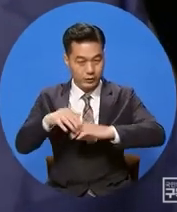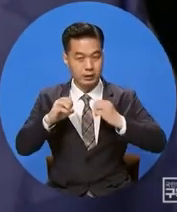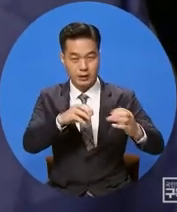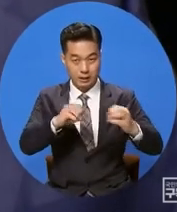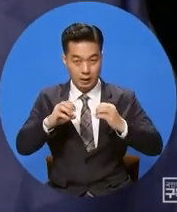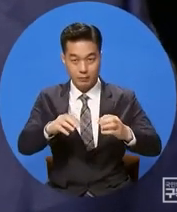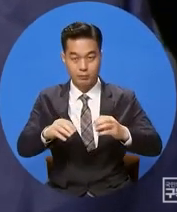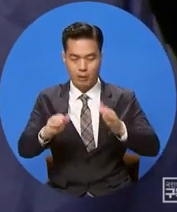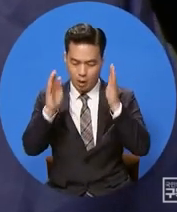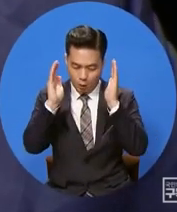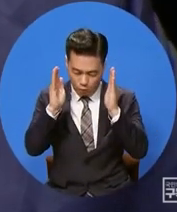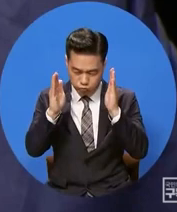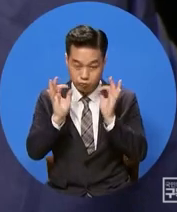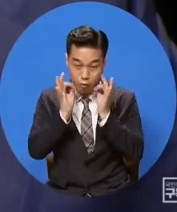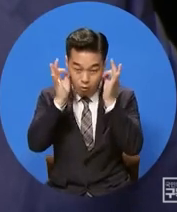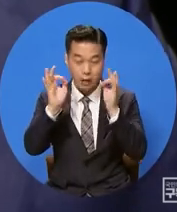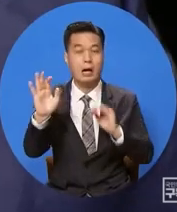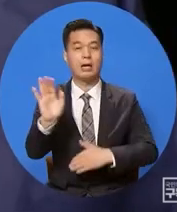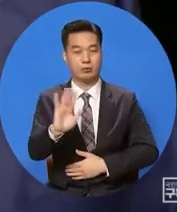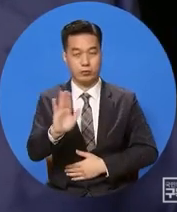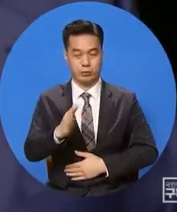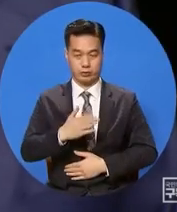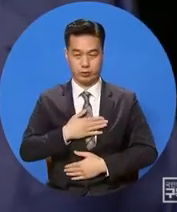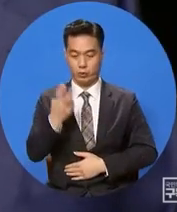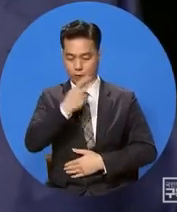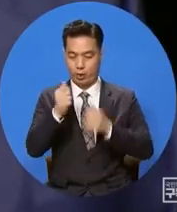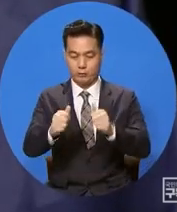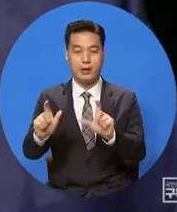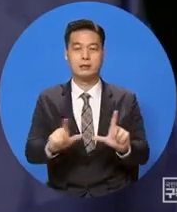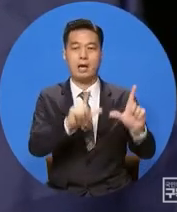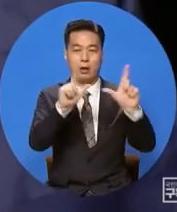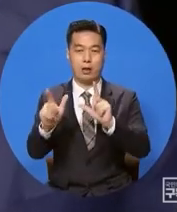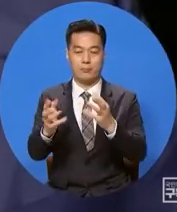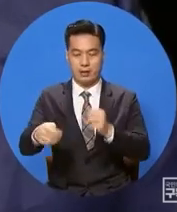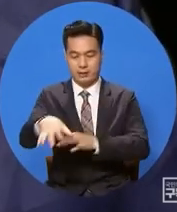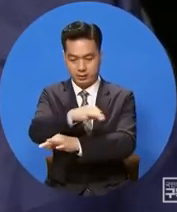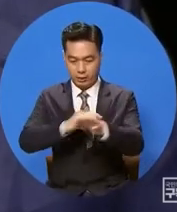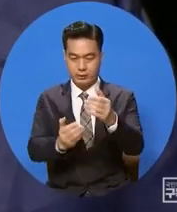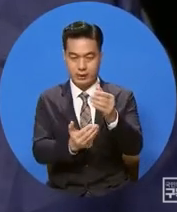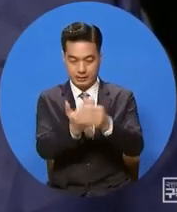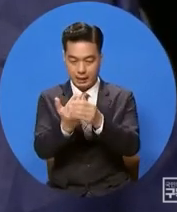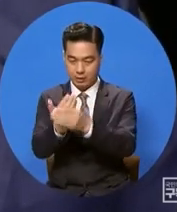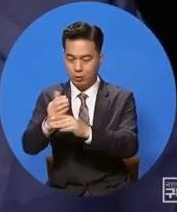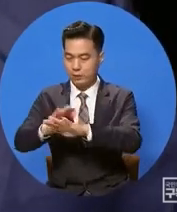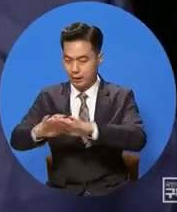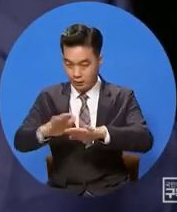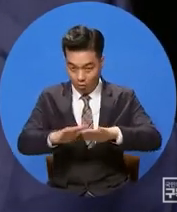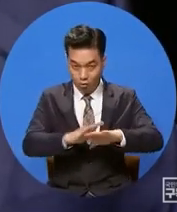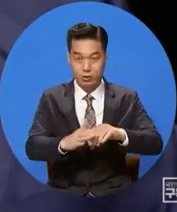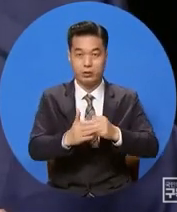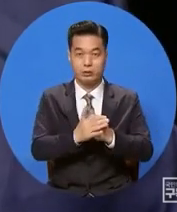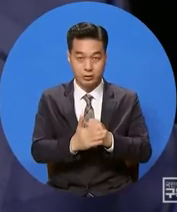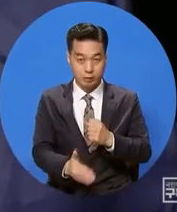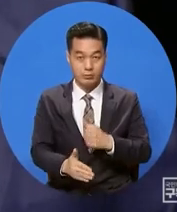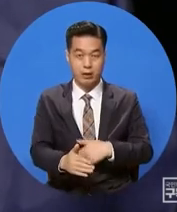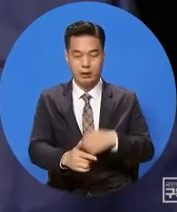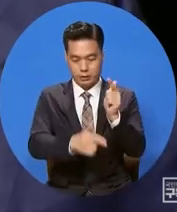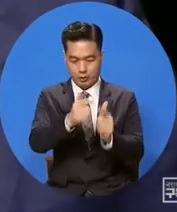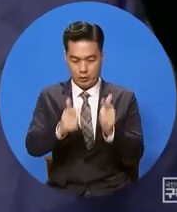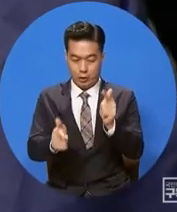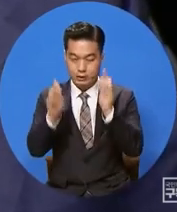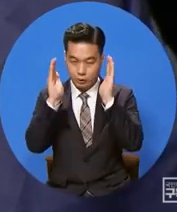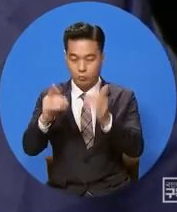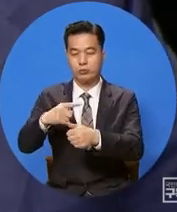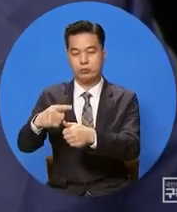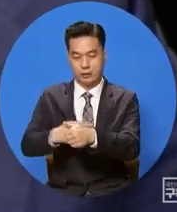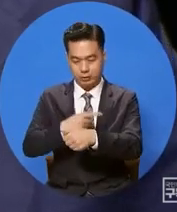정책이라는 게 뭐 공부해서 되는 것이 아니고 저도 검사 생활을 하면서 많은 경제 사건도 처리하고 그러면은 이런저런 공부를